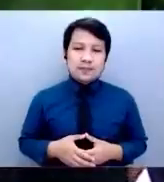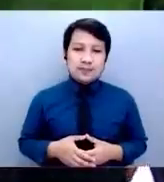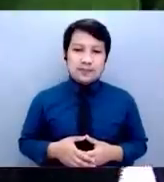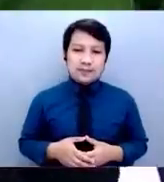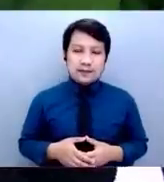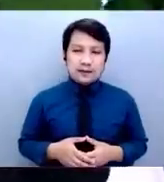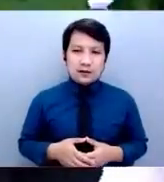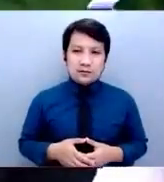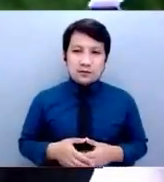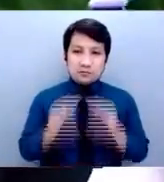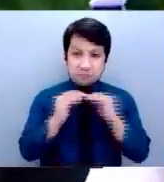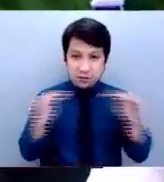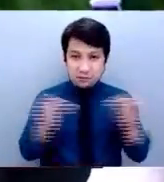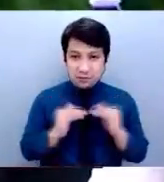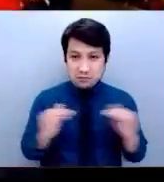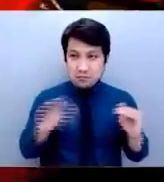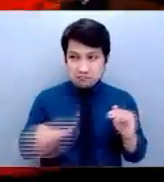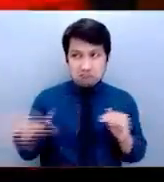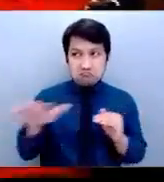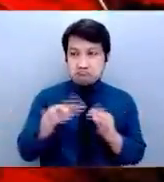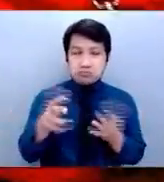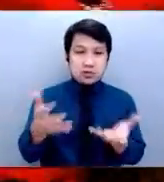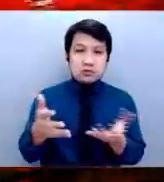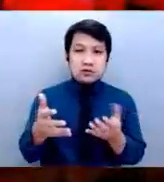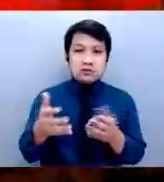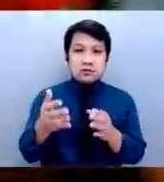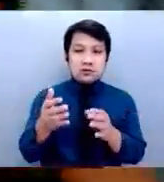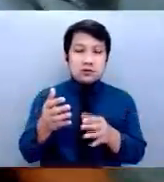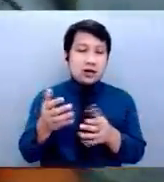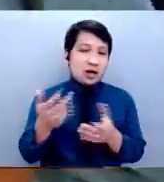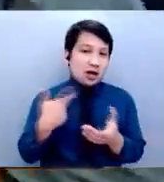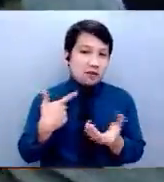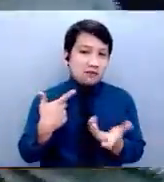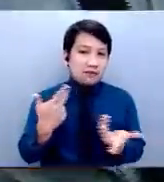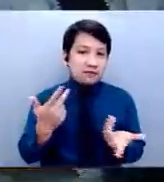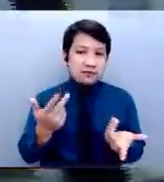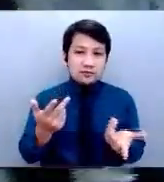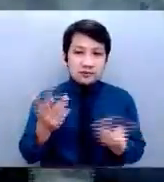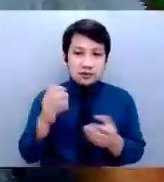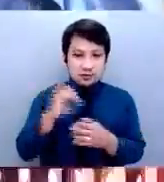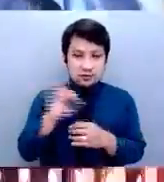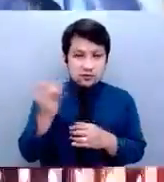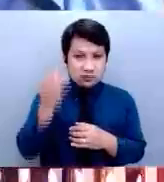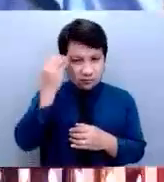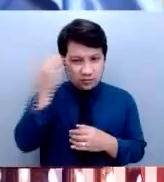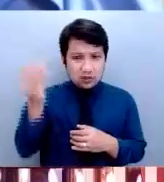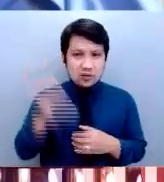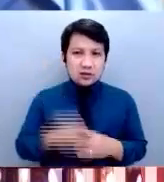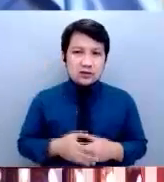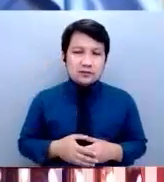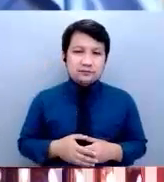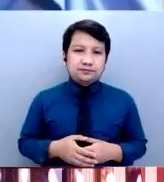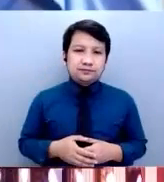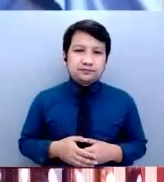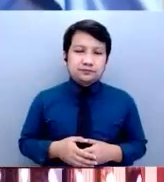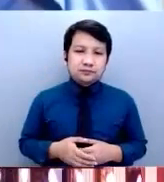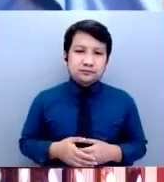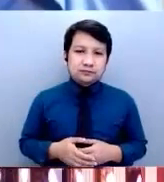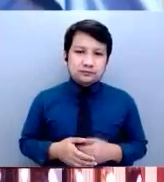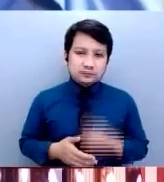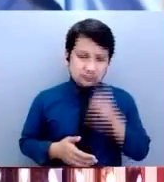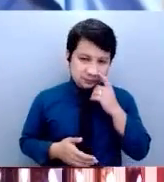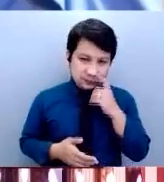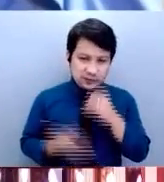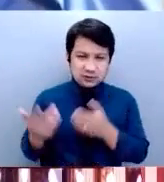para at least maging magkaroon ng saysay ang lahat ng opinion. So it's a magic question. Correct. Kung Louis, sorry makulit kami ha.